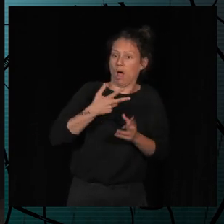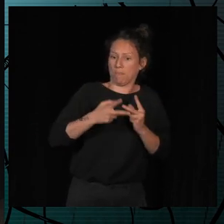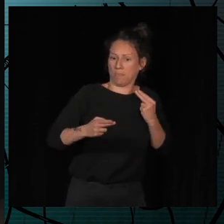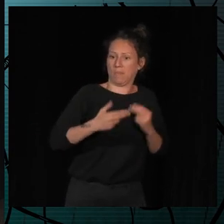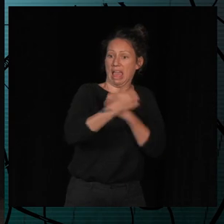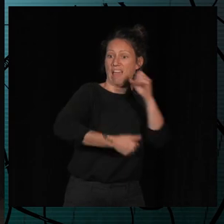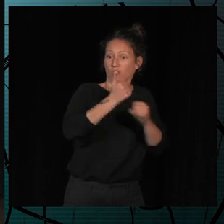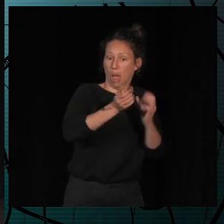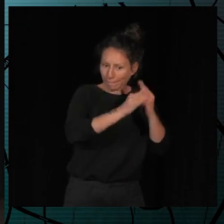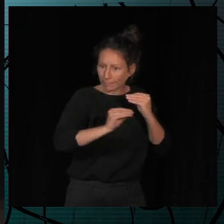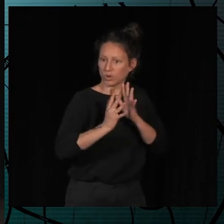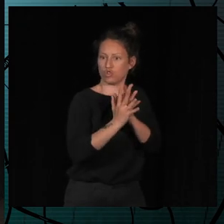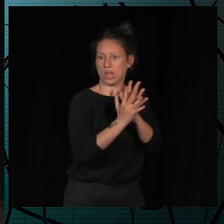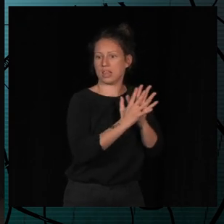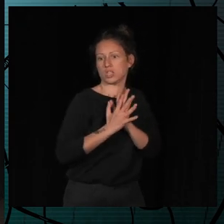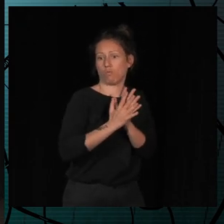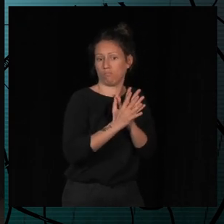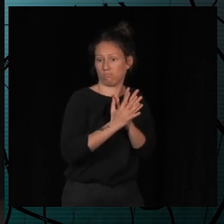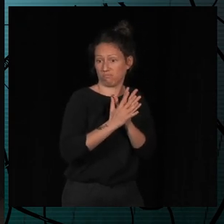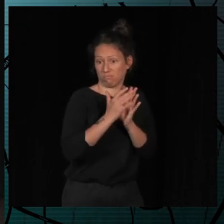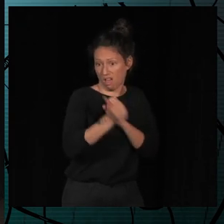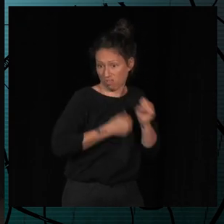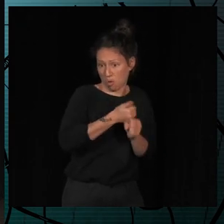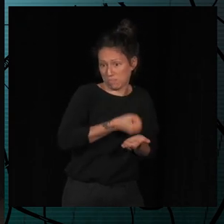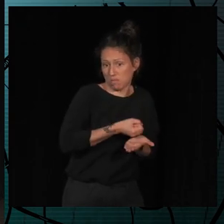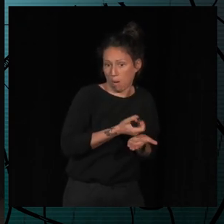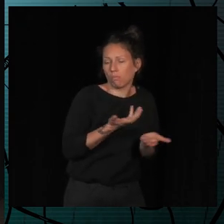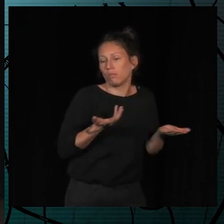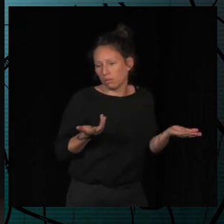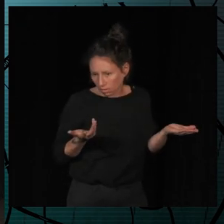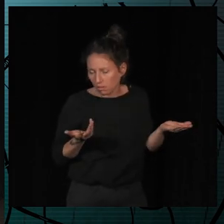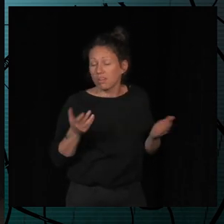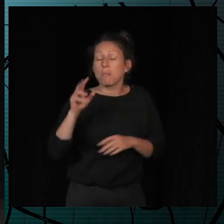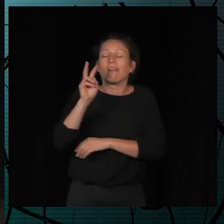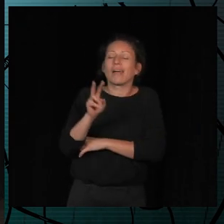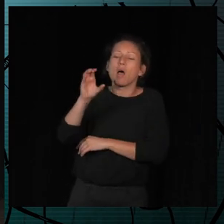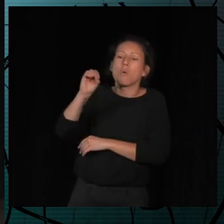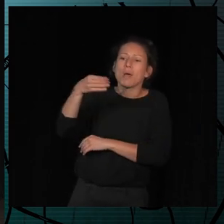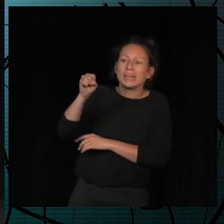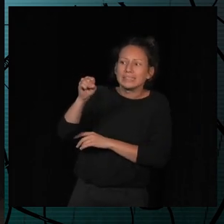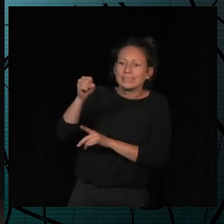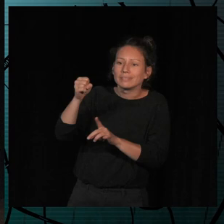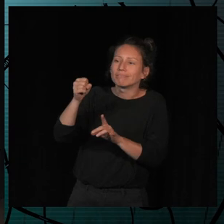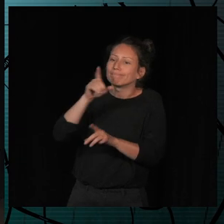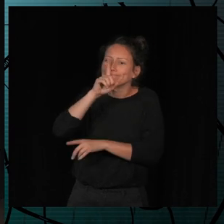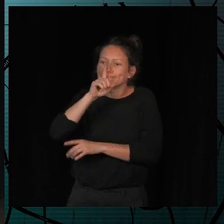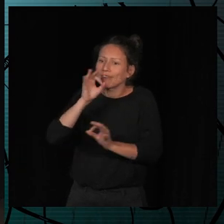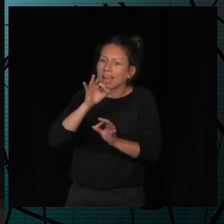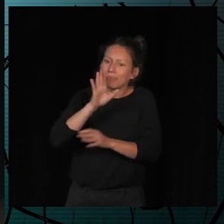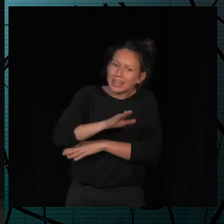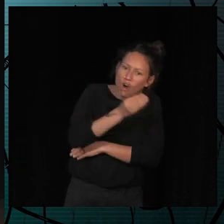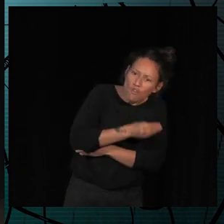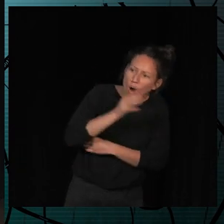du gaming disorder trou du jeu vidéo l'organisation modèle de la santé n'a pas dit ça s'appliquit aux adultes et aux enfants ou seulement aux